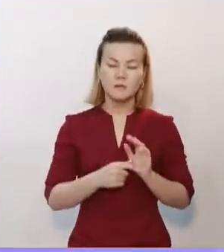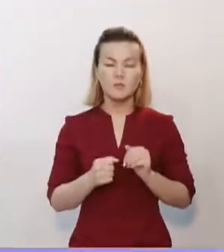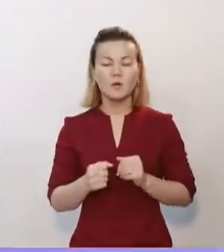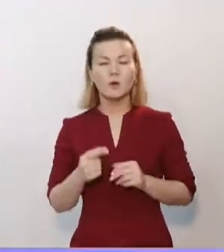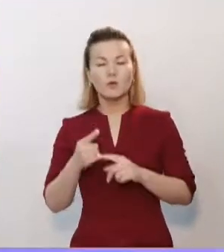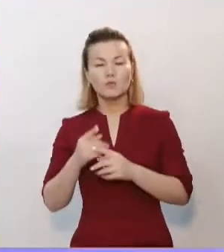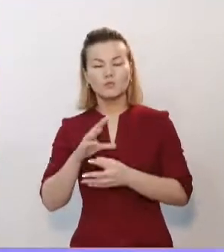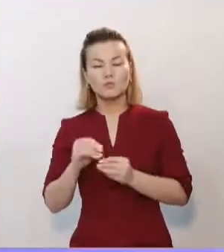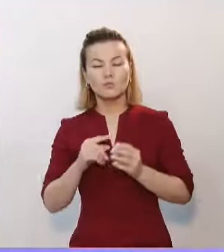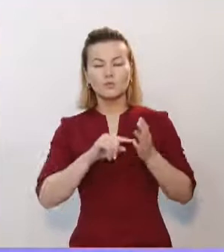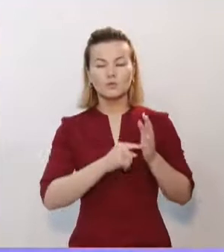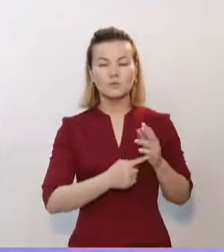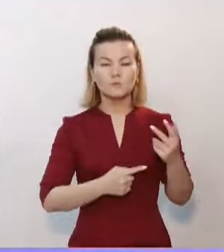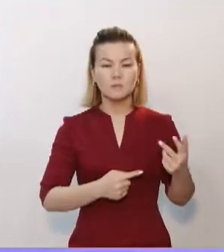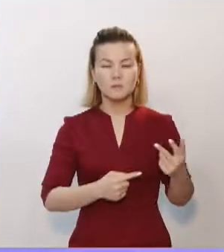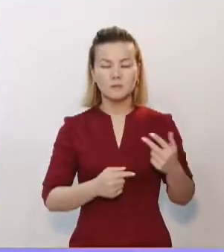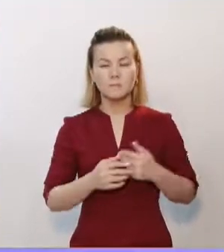Сумму умножим на 3.